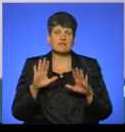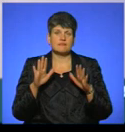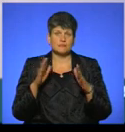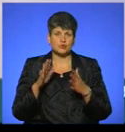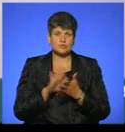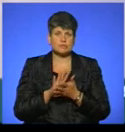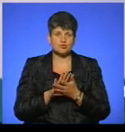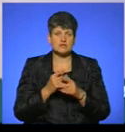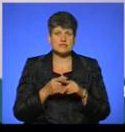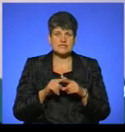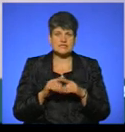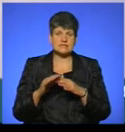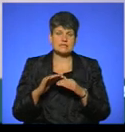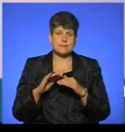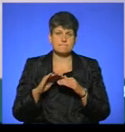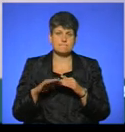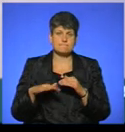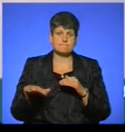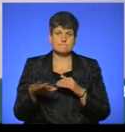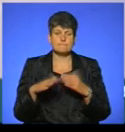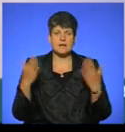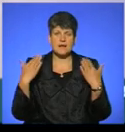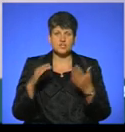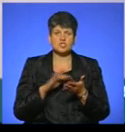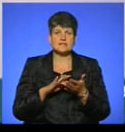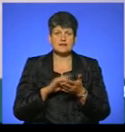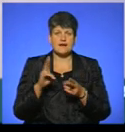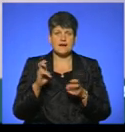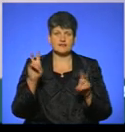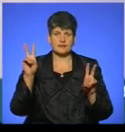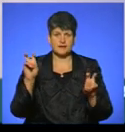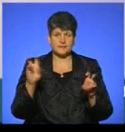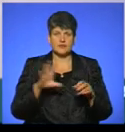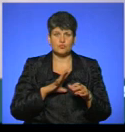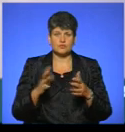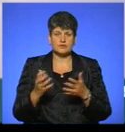про пляж Циганка, де були виявлені, зокрема, плями від